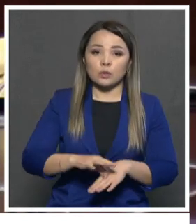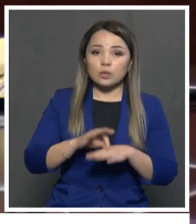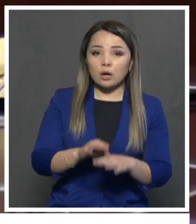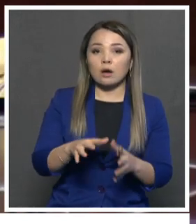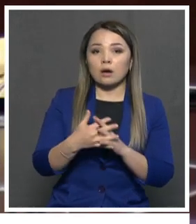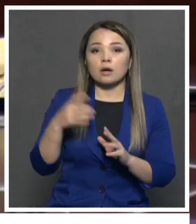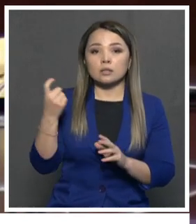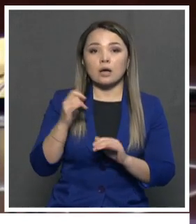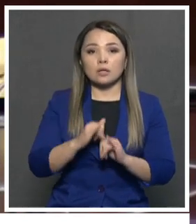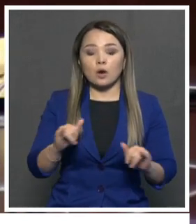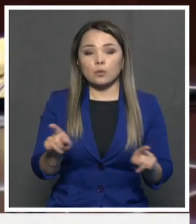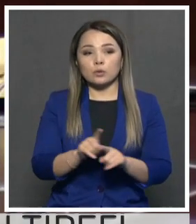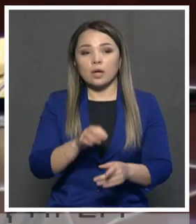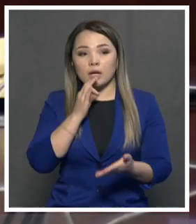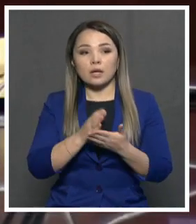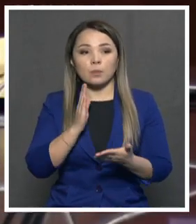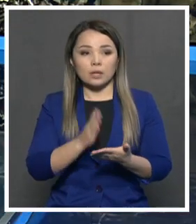ғылымды әрі қарай дамыту міндеттері тұр.